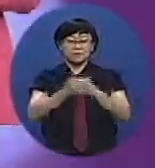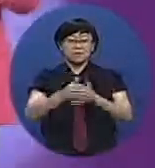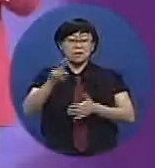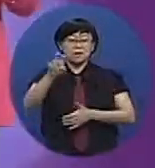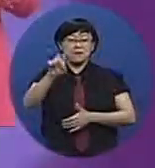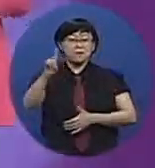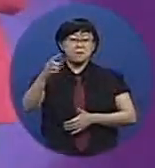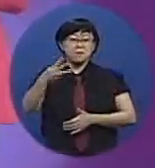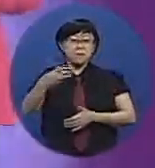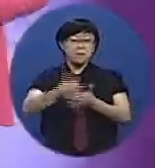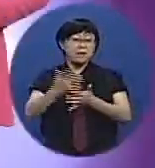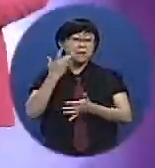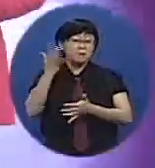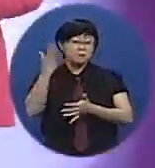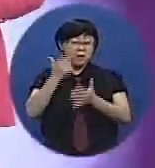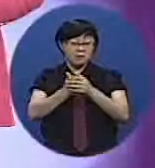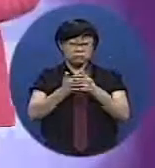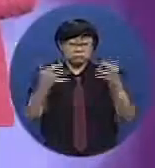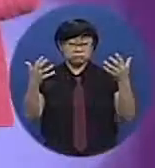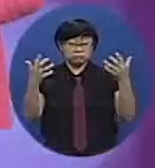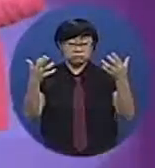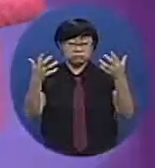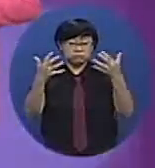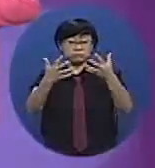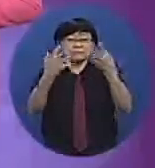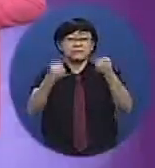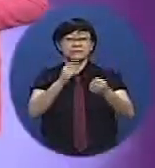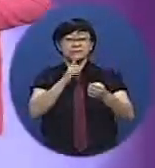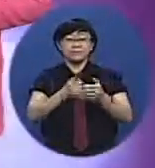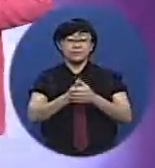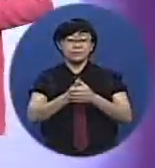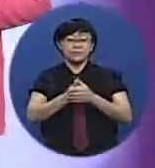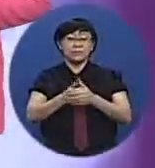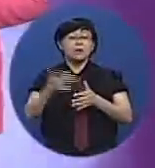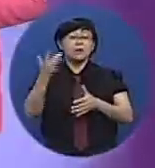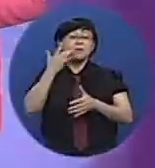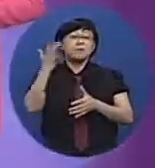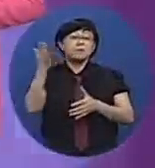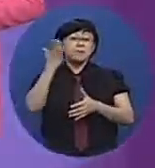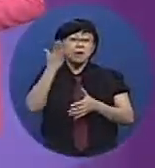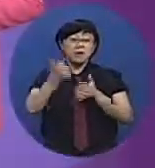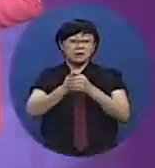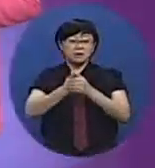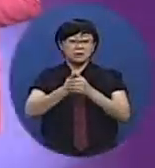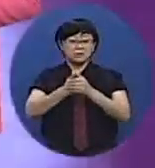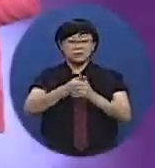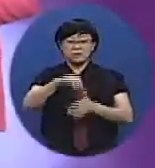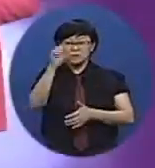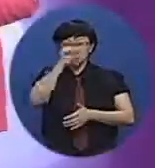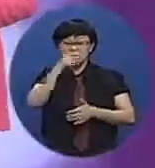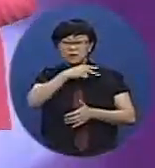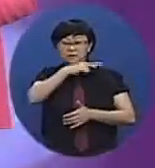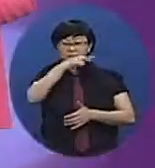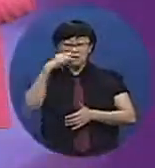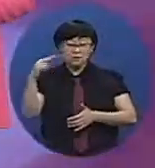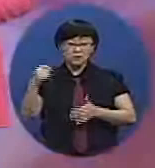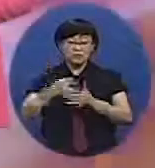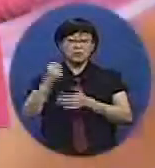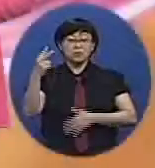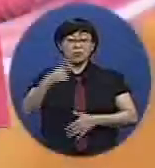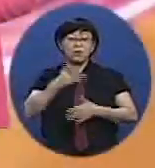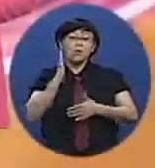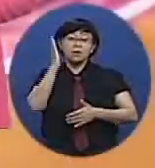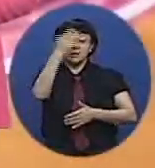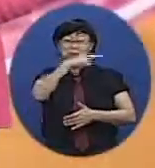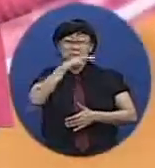아주 왕성해진다고 그래요. 여름은. 그러니까 벌을 자극할 네. 수 있는 향수라든지 네. 화장품